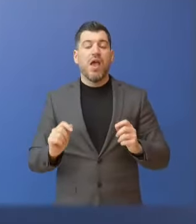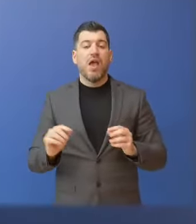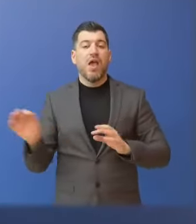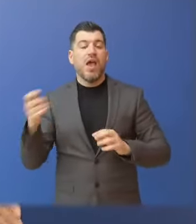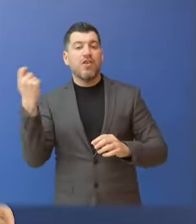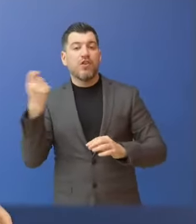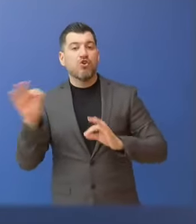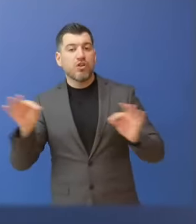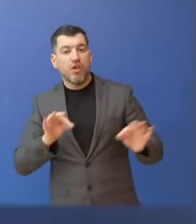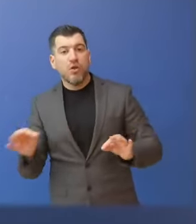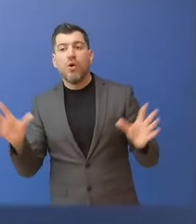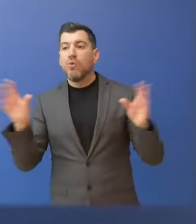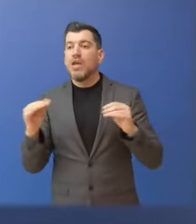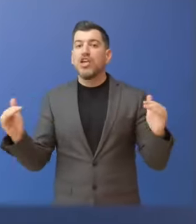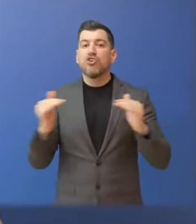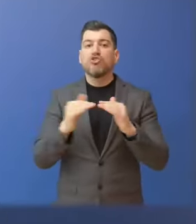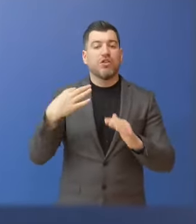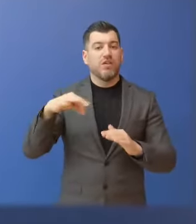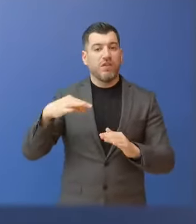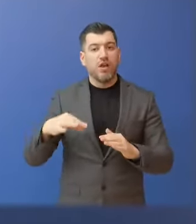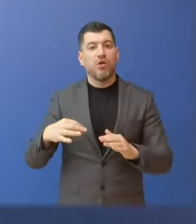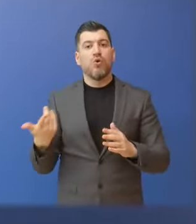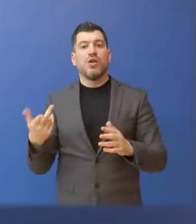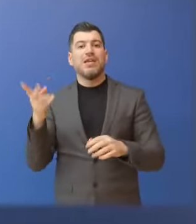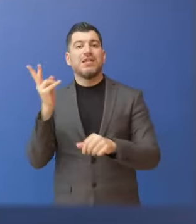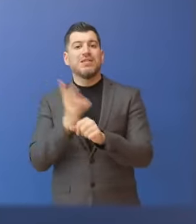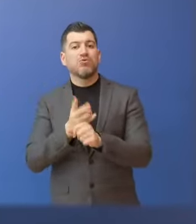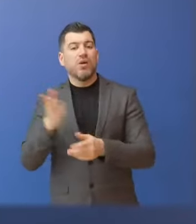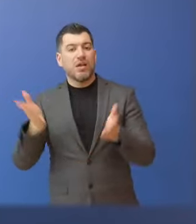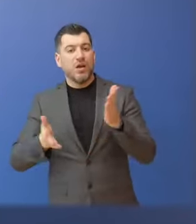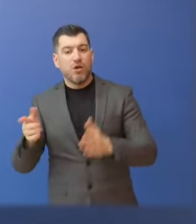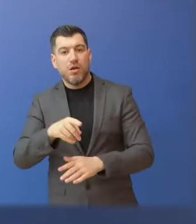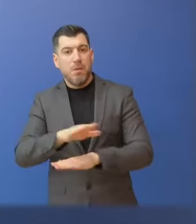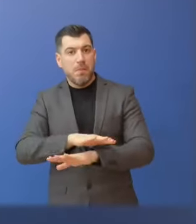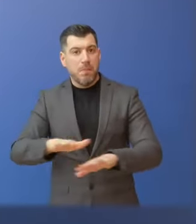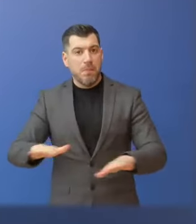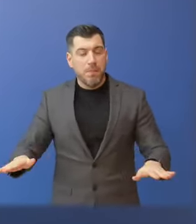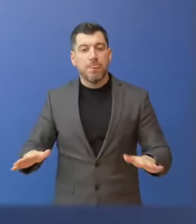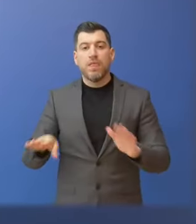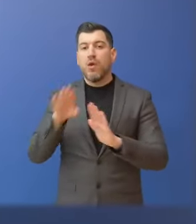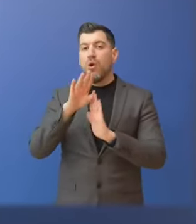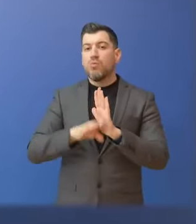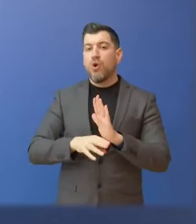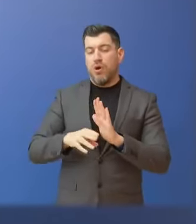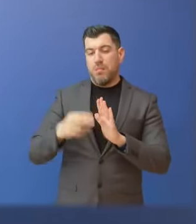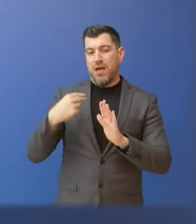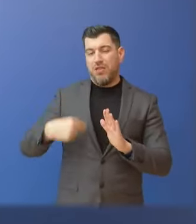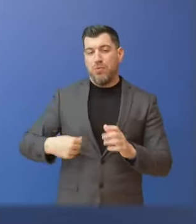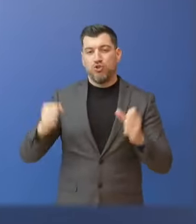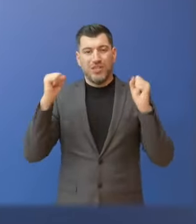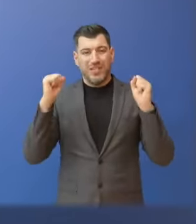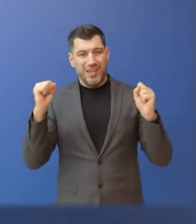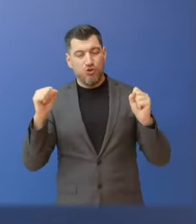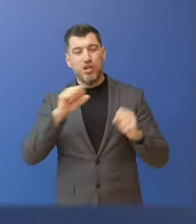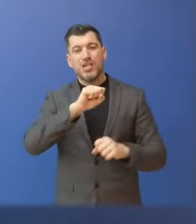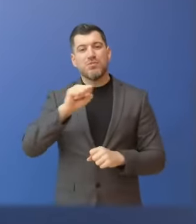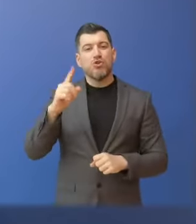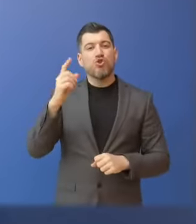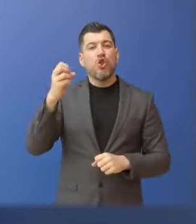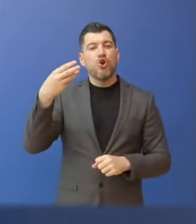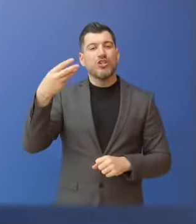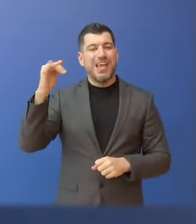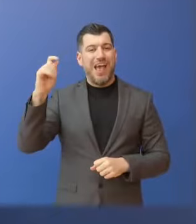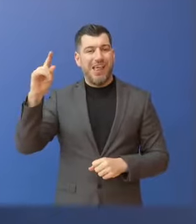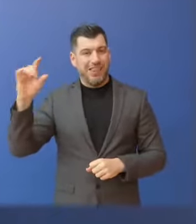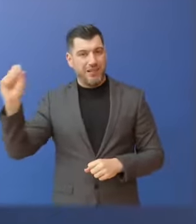αντιμετώπιση και την πρόληψη παιδικής σεξουαλικής κακοποίησης πρόγραμμα δημόσιας υγείας σπύρος δοξιάδης και βέβαια